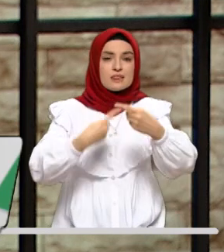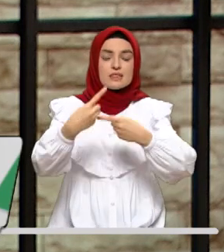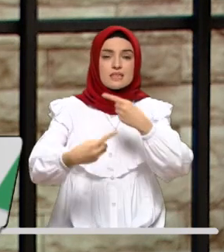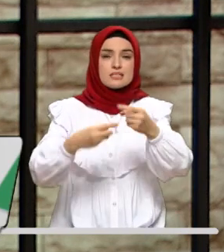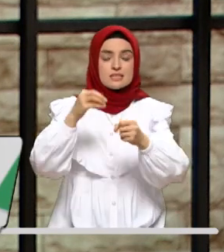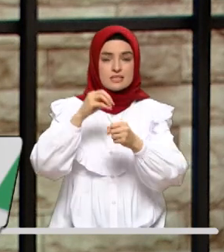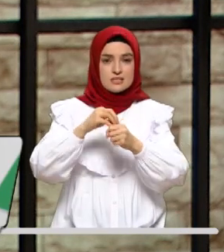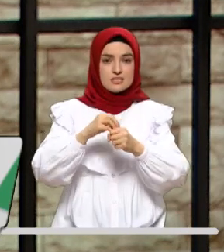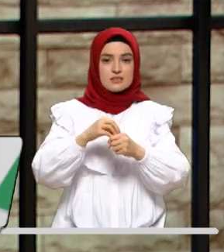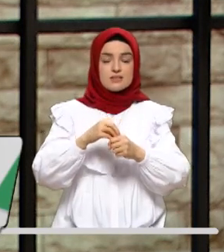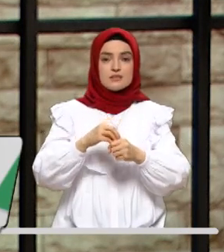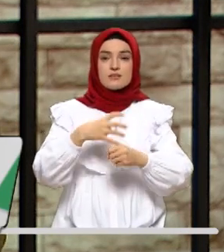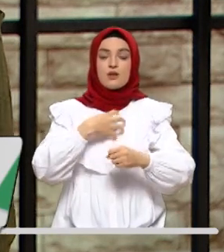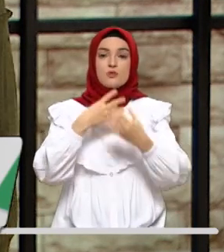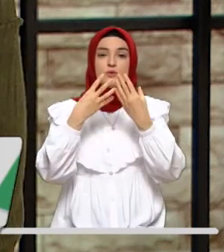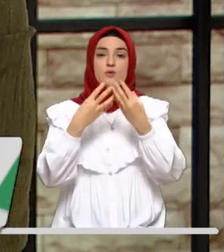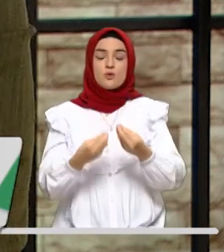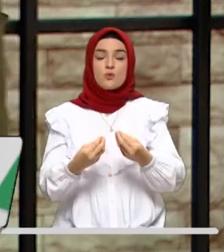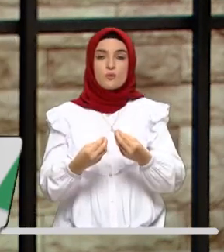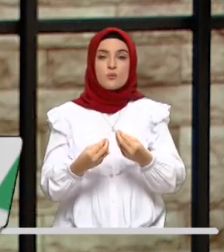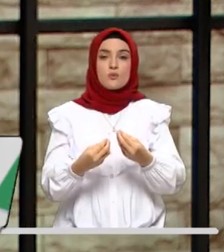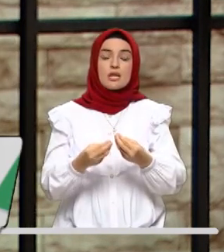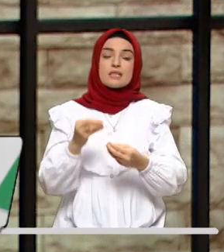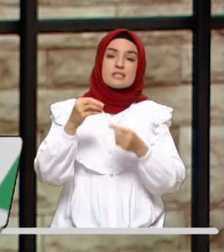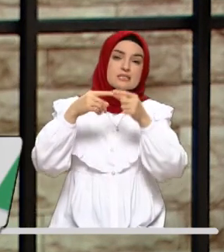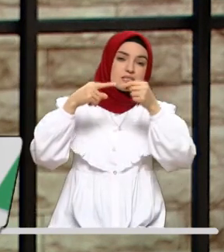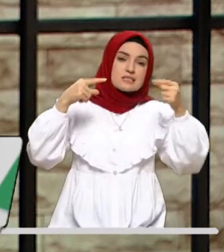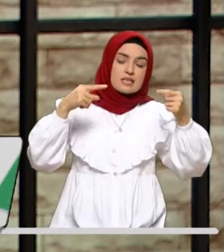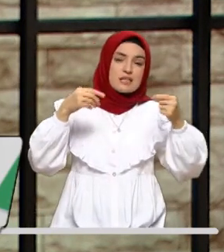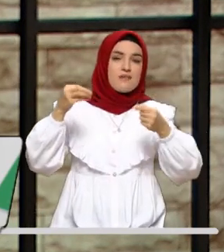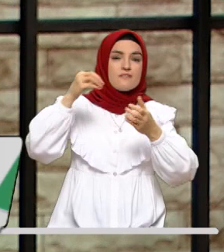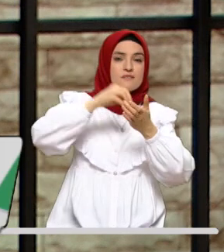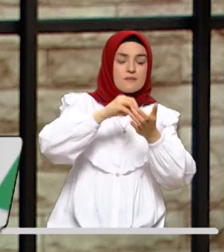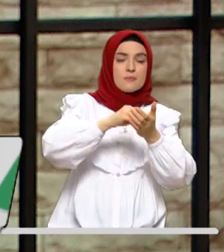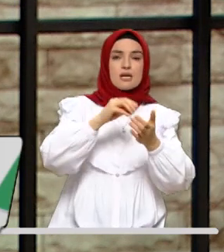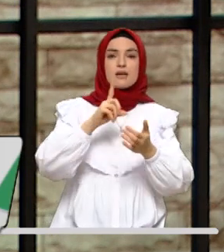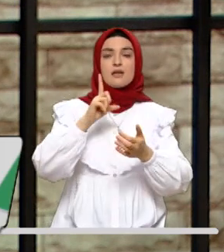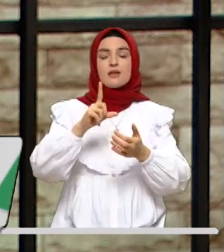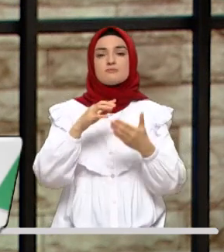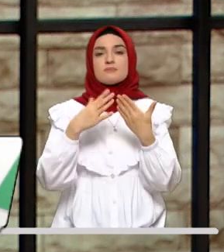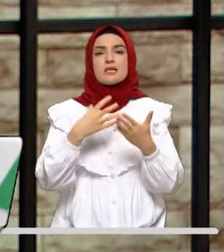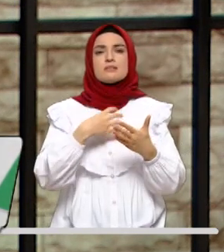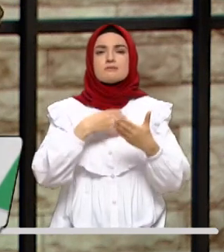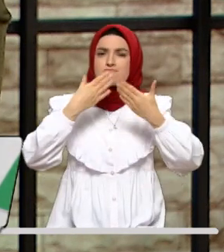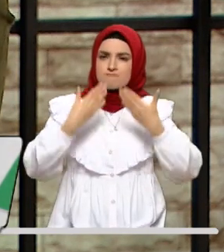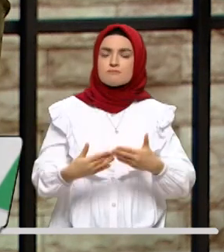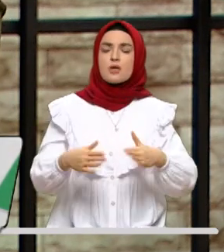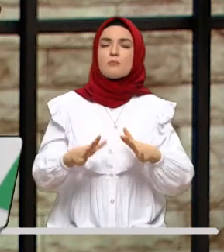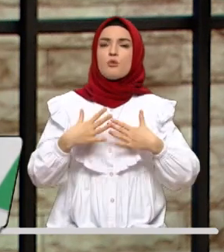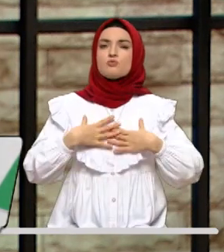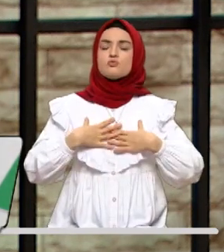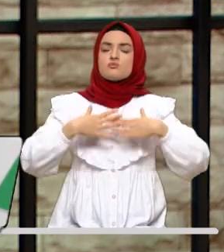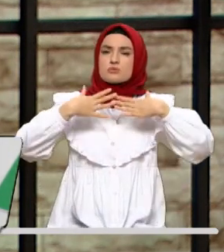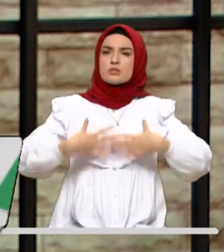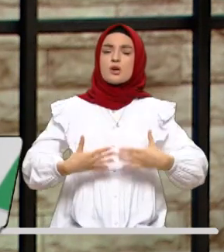etmesi için kendinden olan aşıyı vuracaksın. Batı aşısını vurmayacaksın. Kendini kabul etmeyen, vücudunun kabul